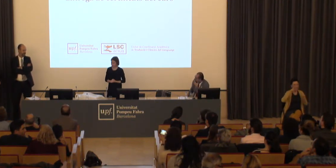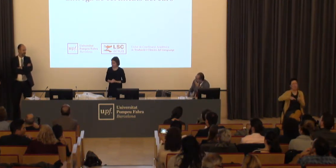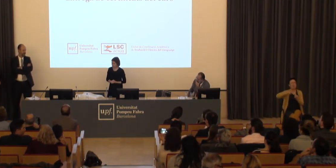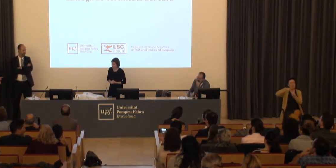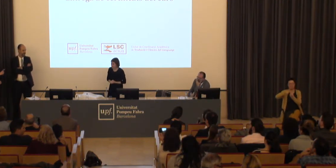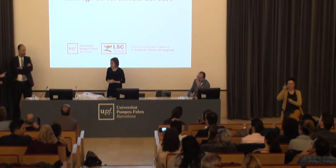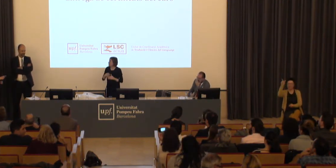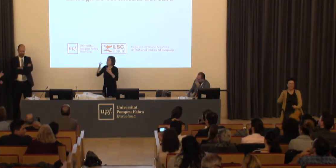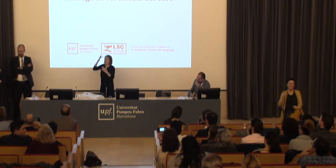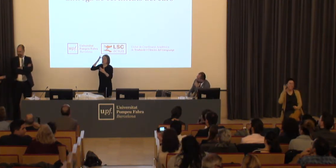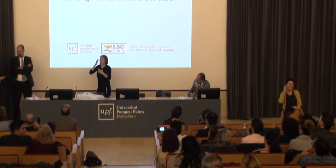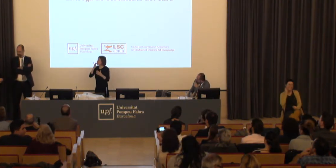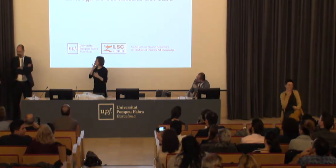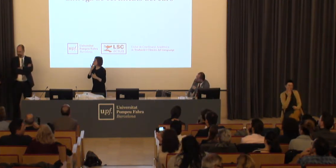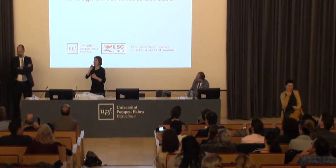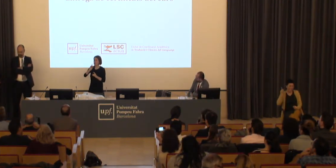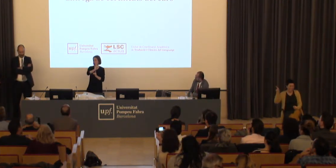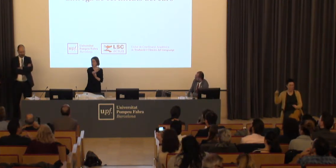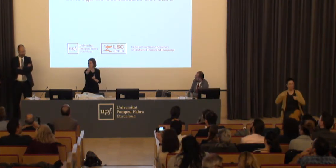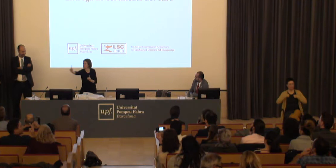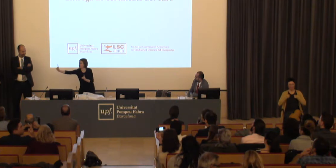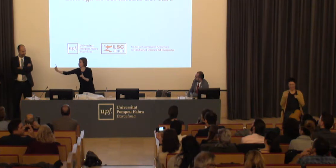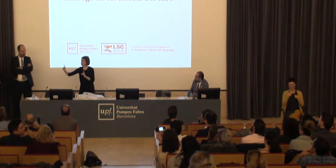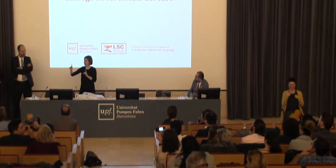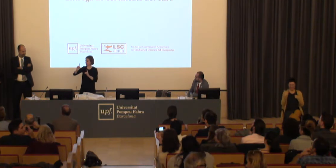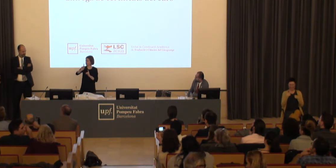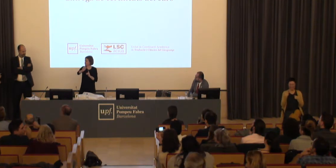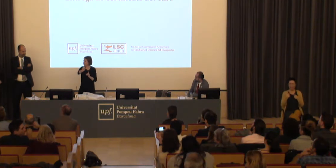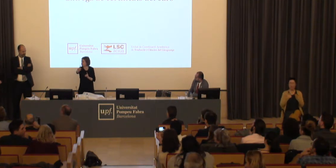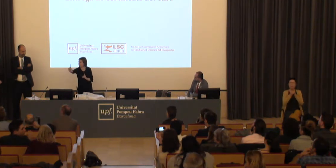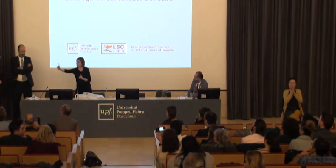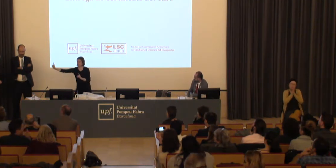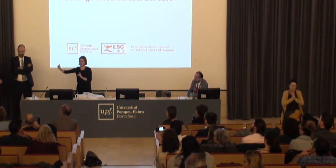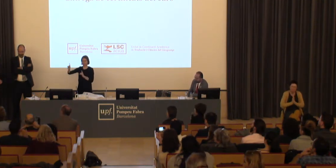degà, i jo com a directora de curs també. Llavors, sisplau,